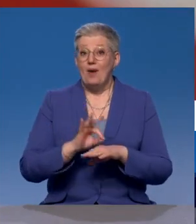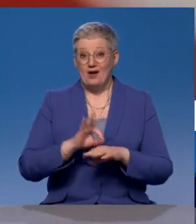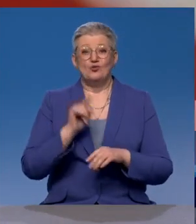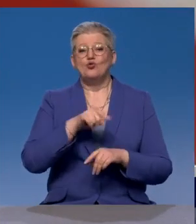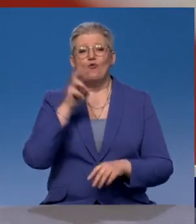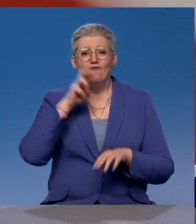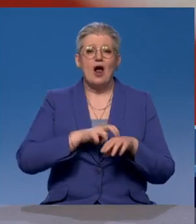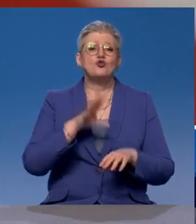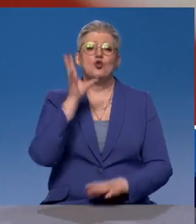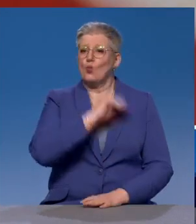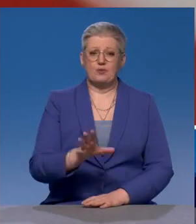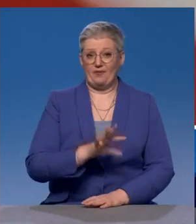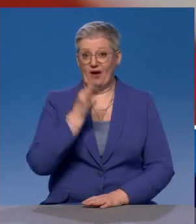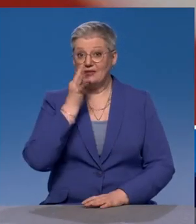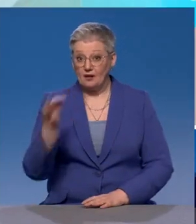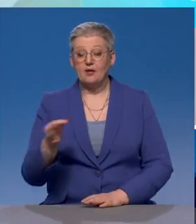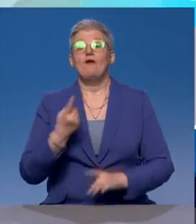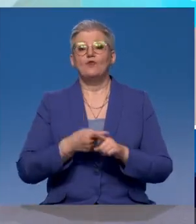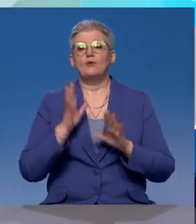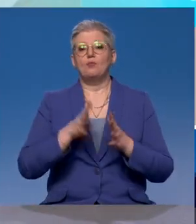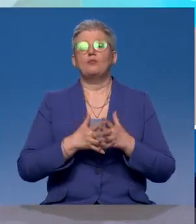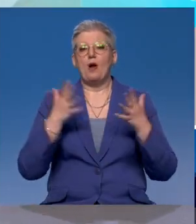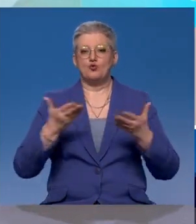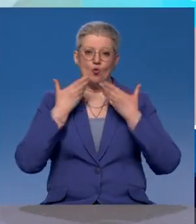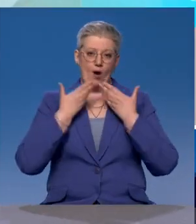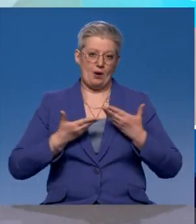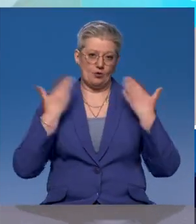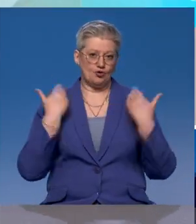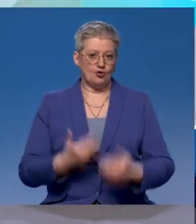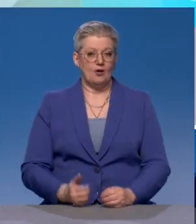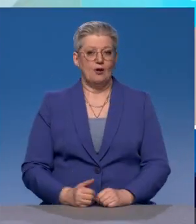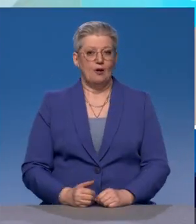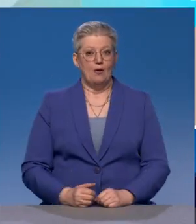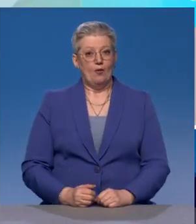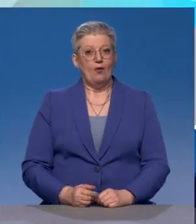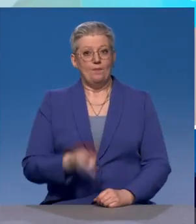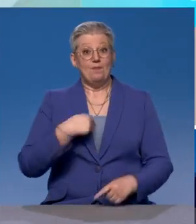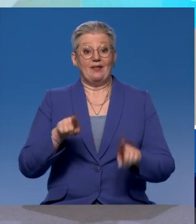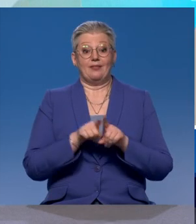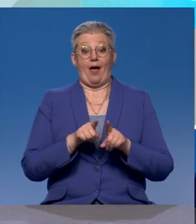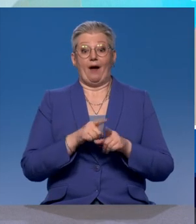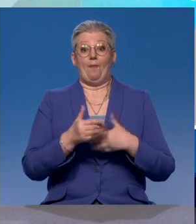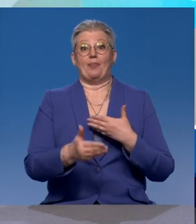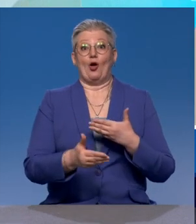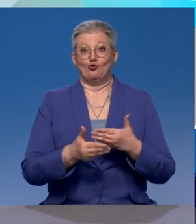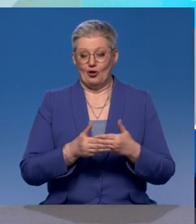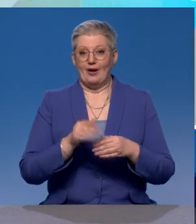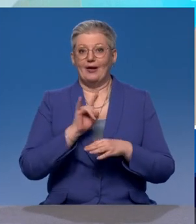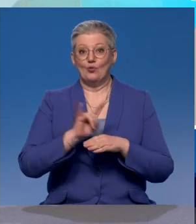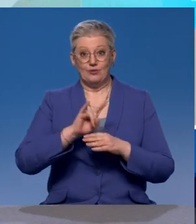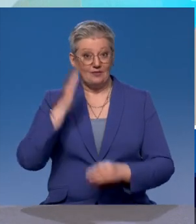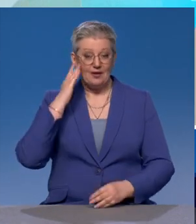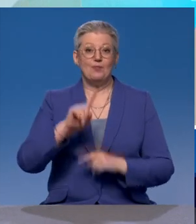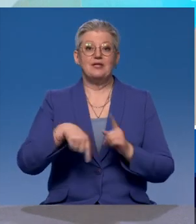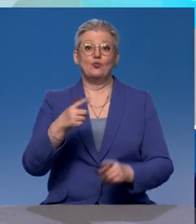успевает сказать пациенту, вот это будет большое облегчение. Вот мы так естественным образом подошли к искусственному интеллекту, мы как раз следующие полчаса